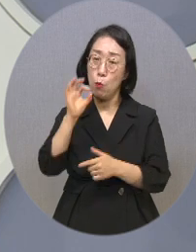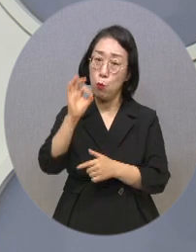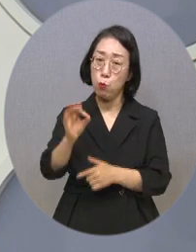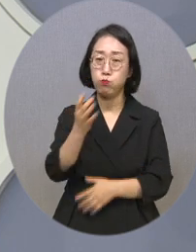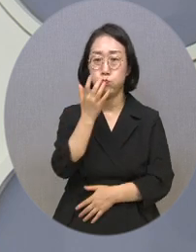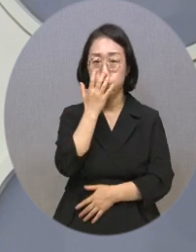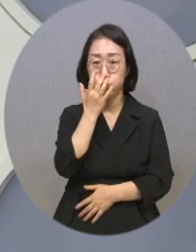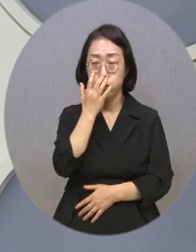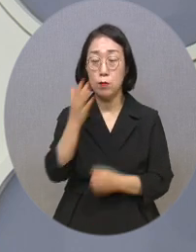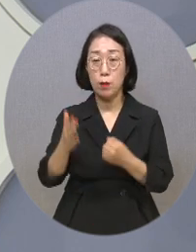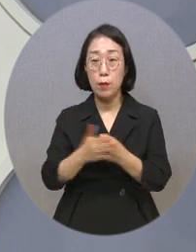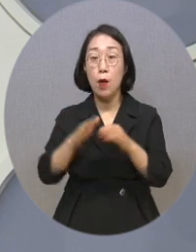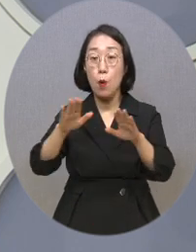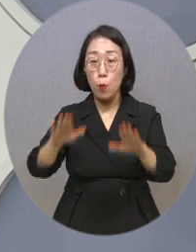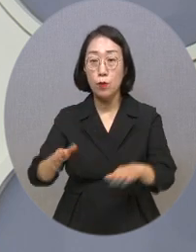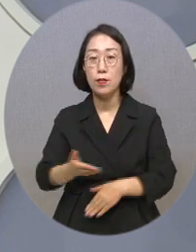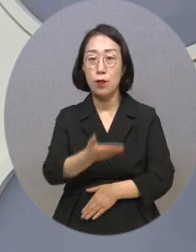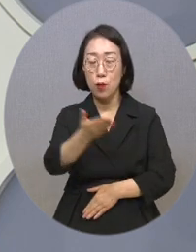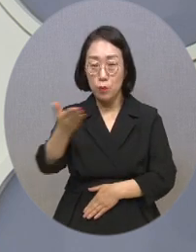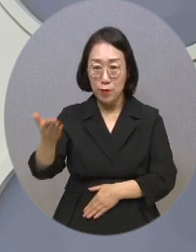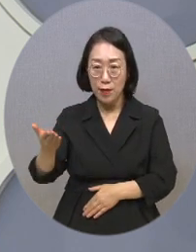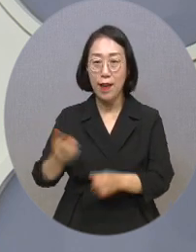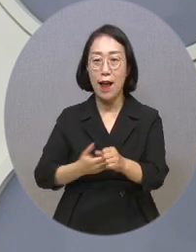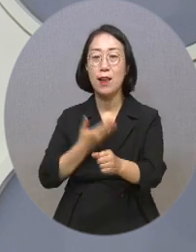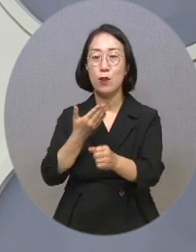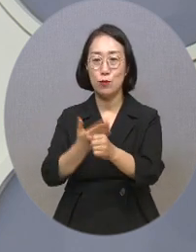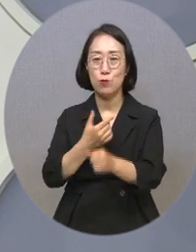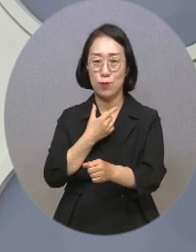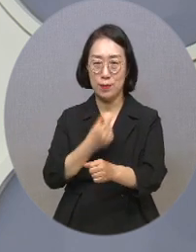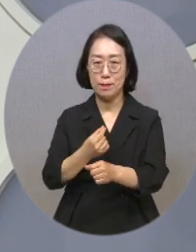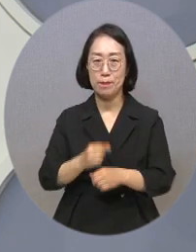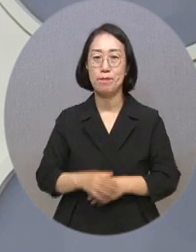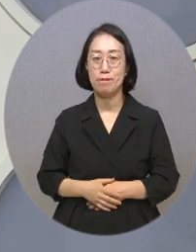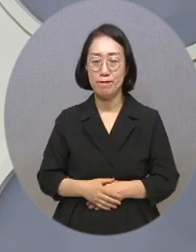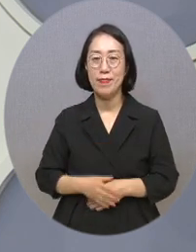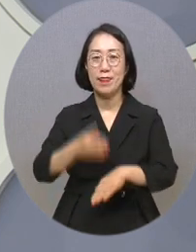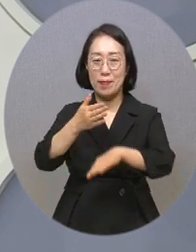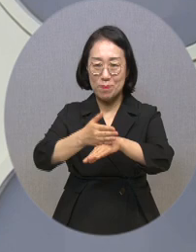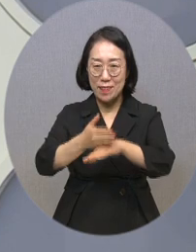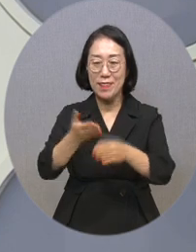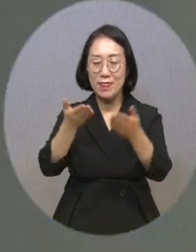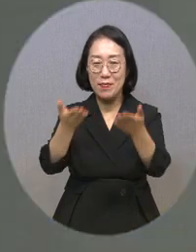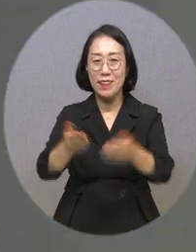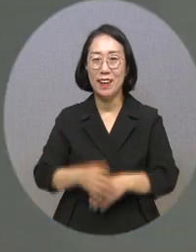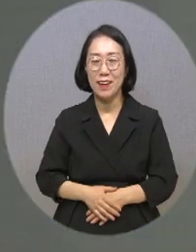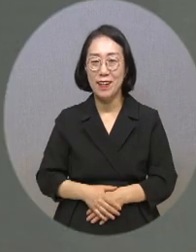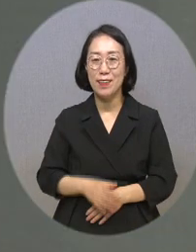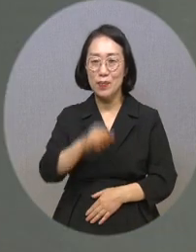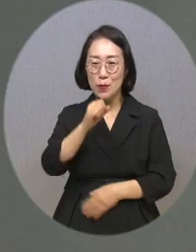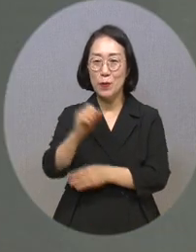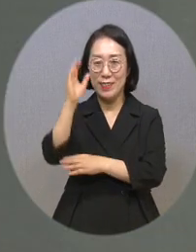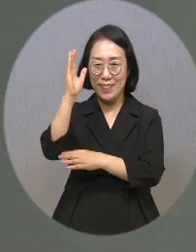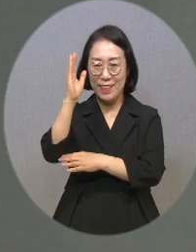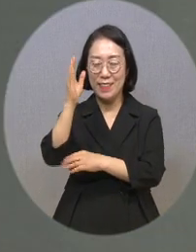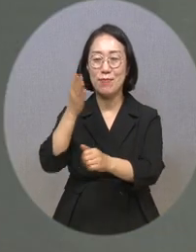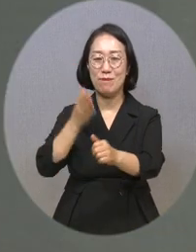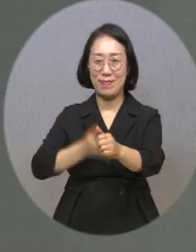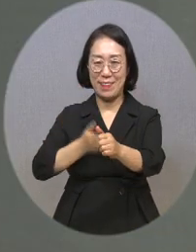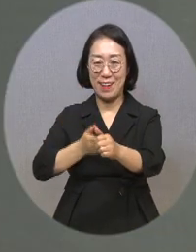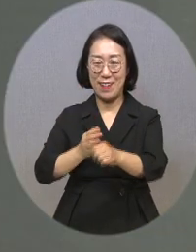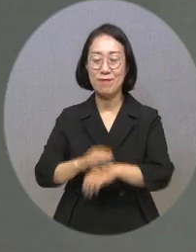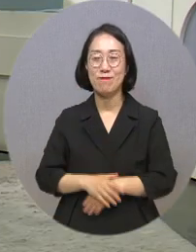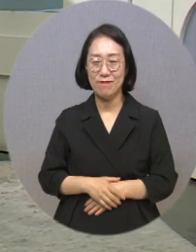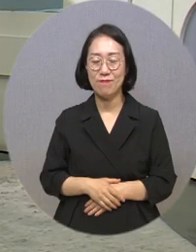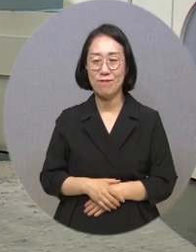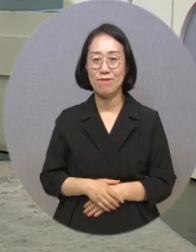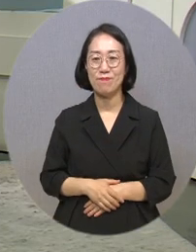오늘 이 시간을 통해서 알게 되는 계기가 되었으면 하는 마음이 있습니다. 감사합니다. 네, 오늘 좋은 말씀 좀 해주시면 이해가 되겠죠.